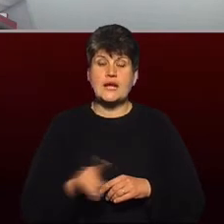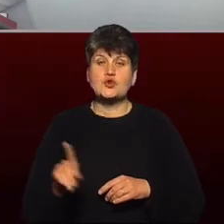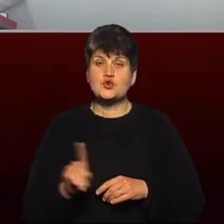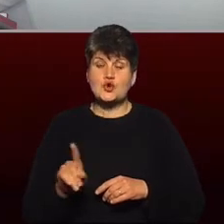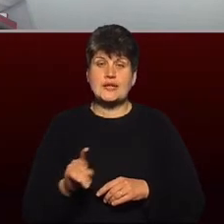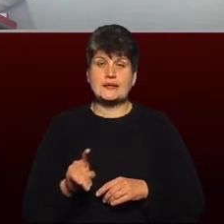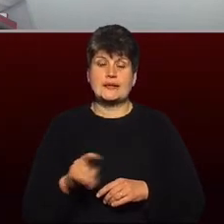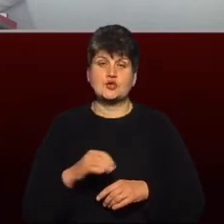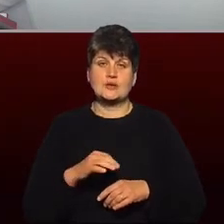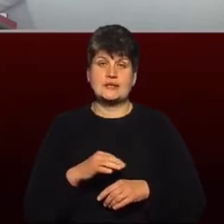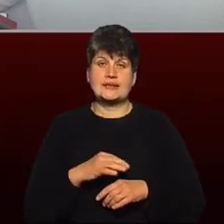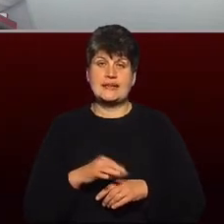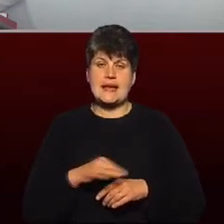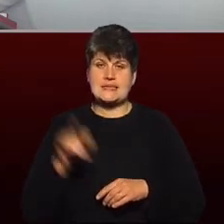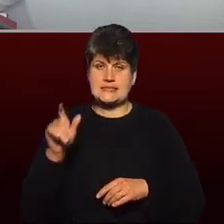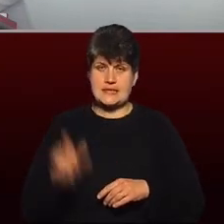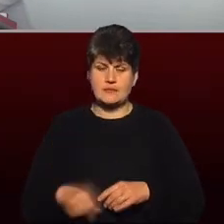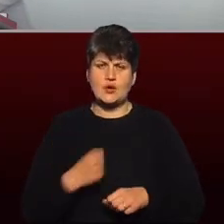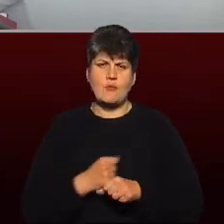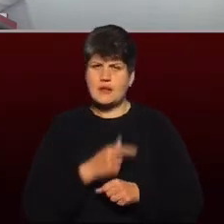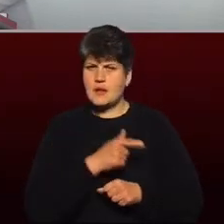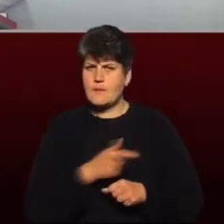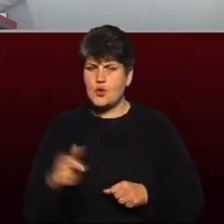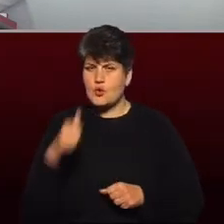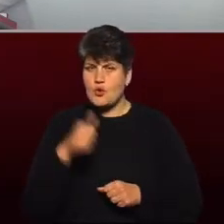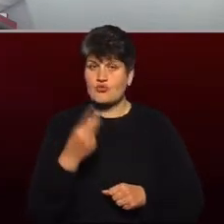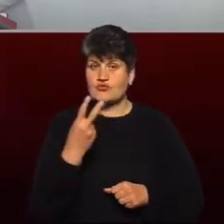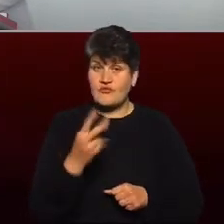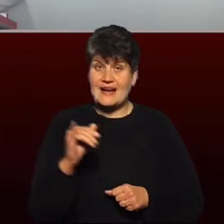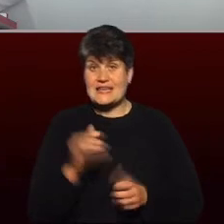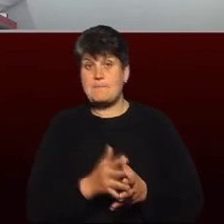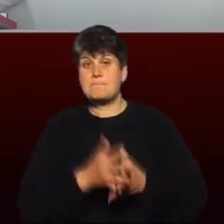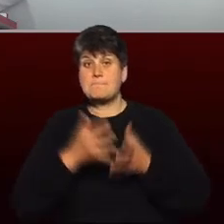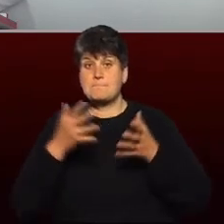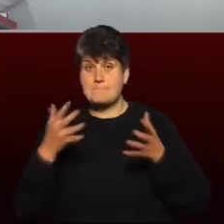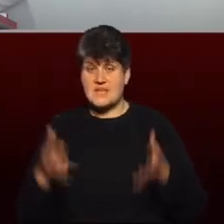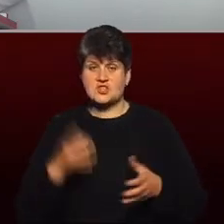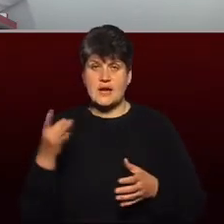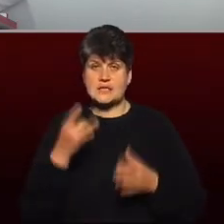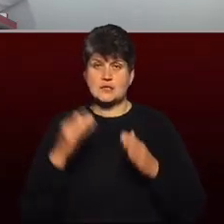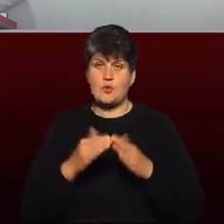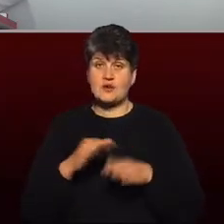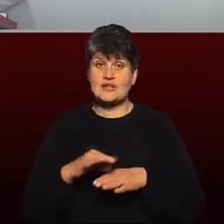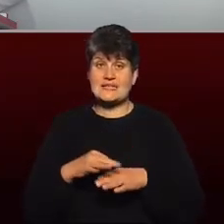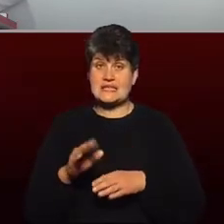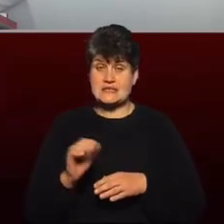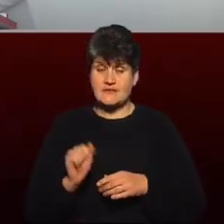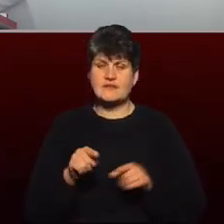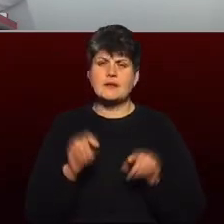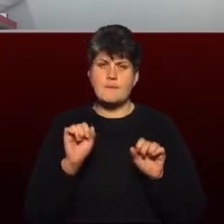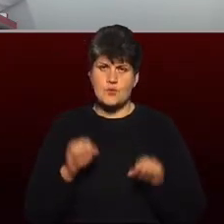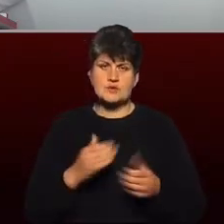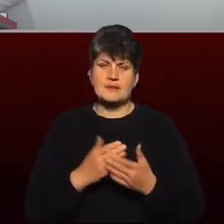насильник буде вчиняти протягом року два і більше рази домашнє насильство, він може нести